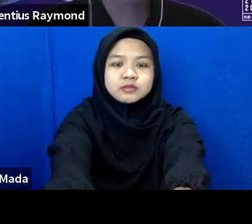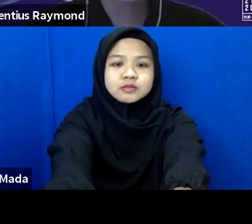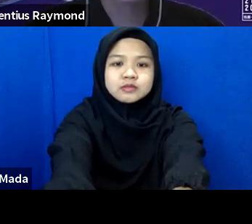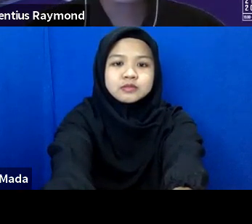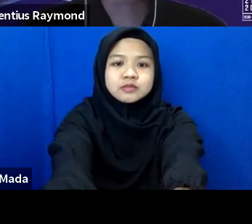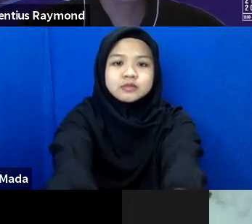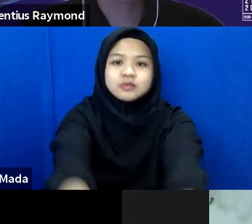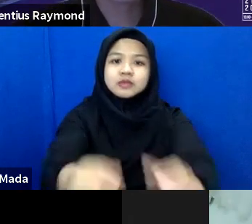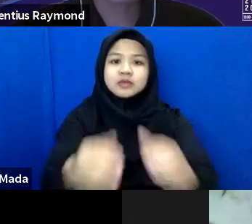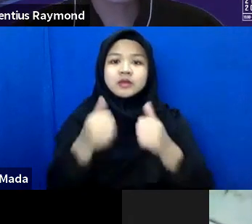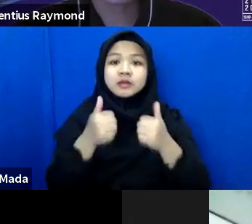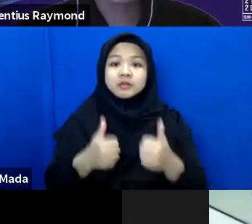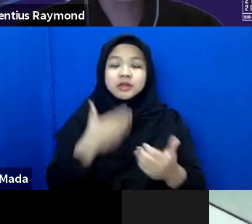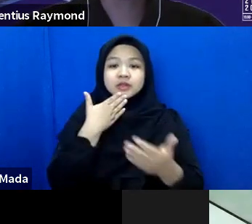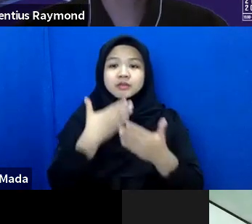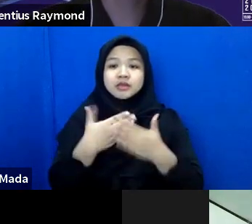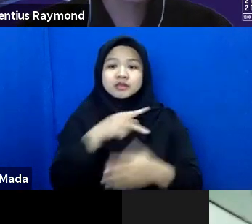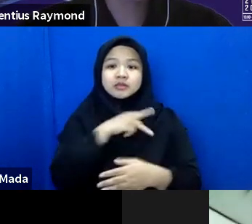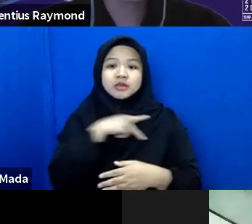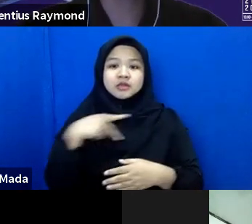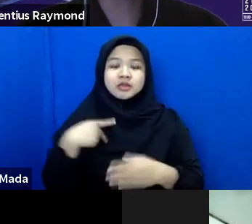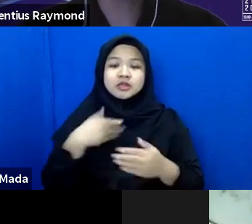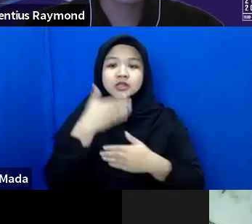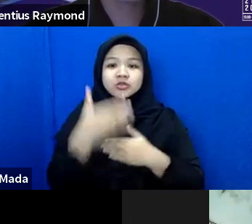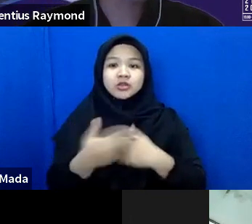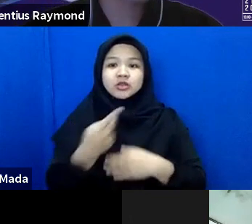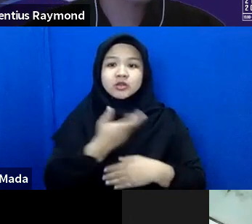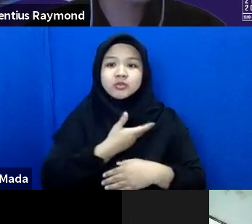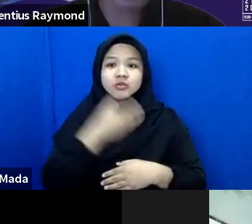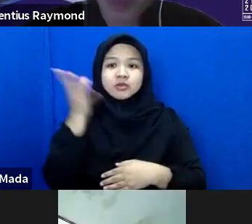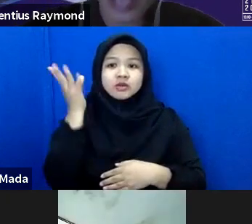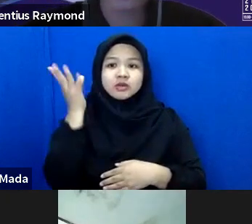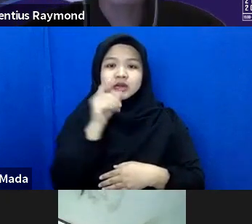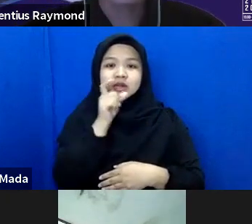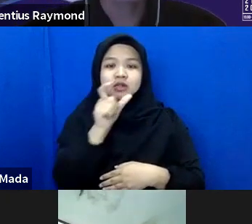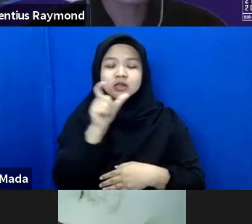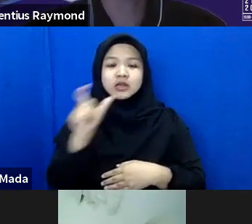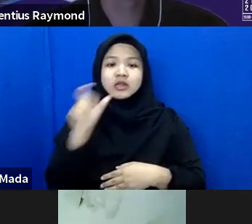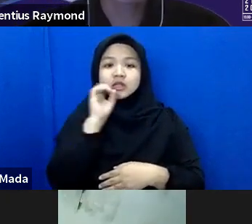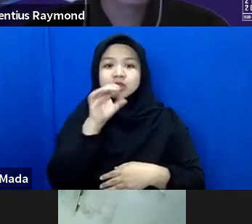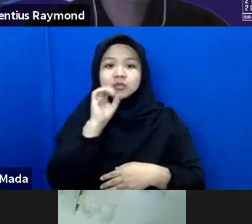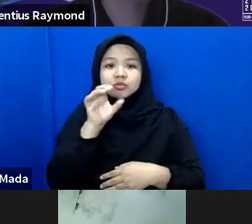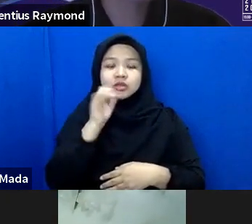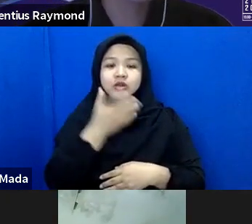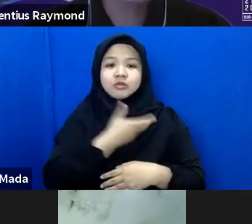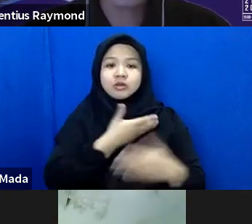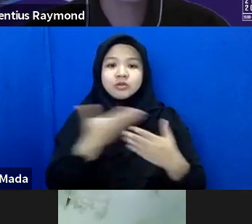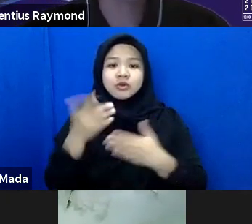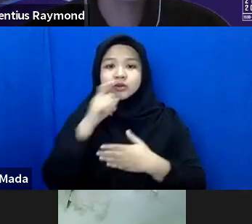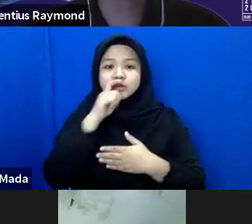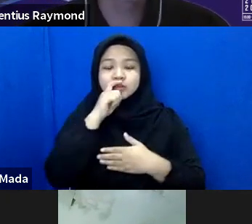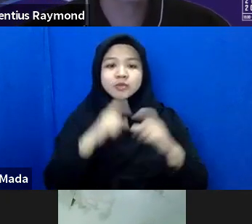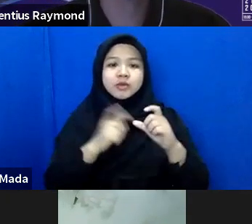baik terima kasih kepada panitia dan selanjutnya kita akan mendengarkan kata sambutan yang akan dibawakan oleh Bapak